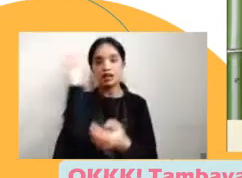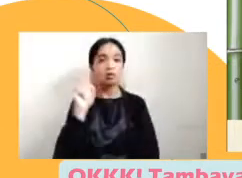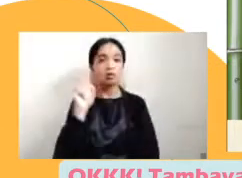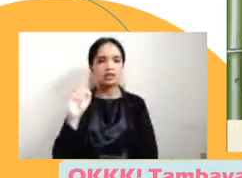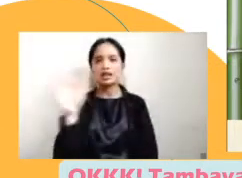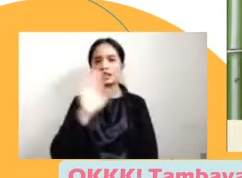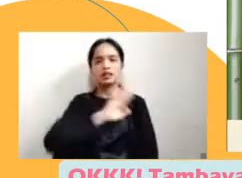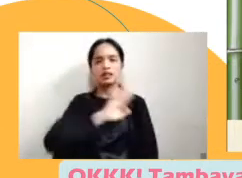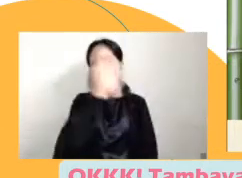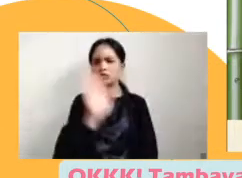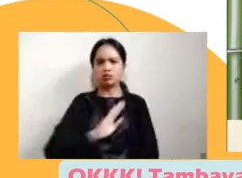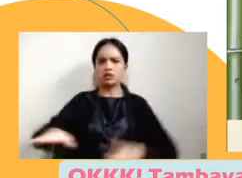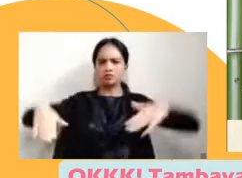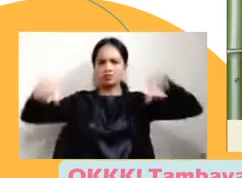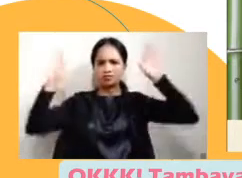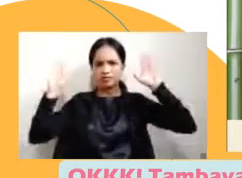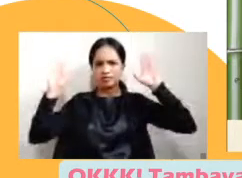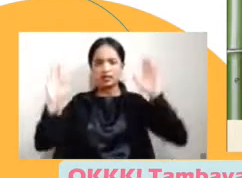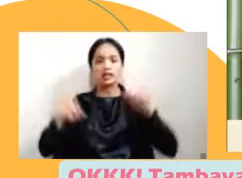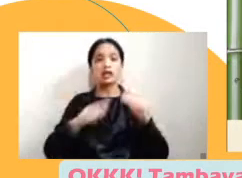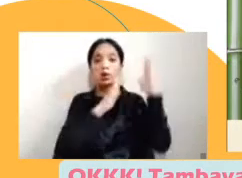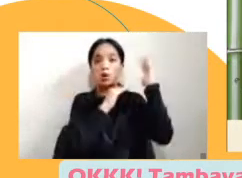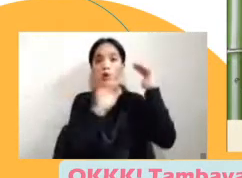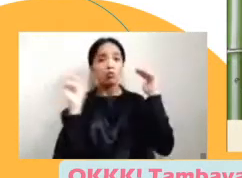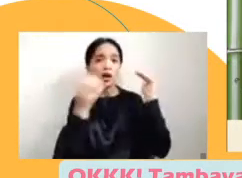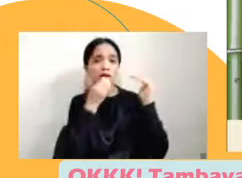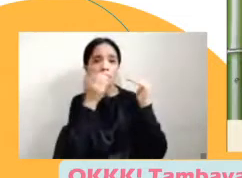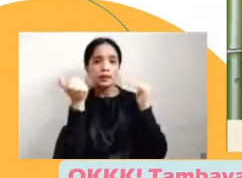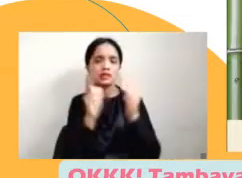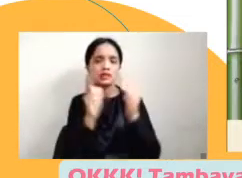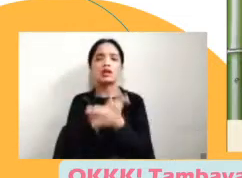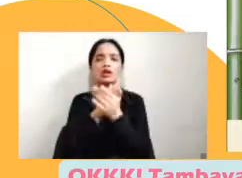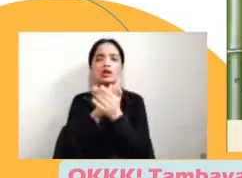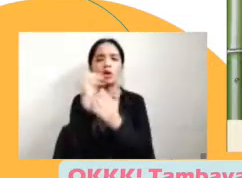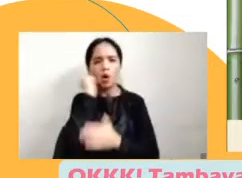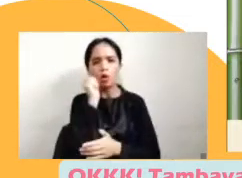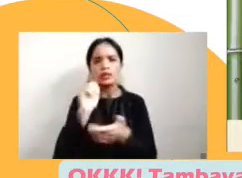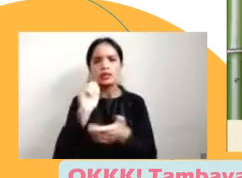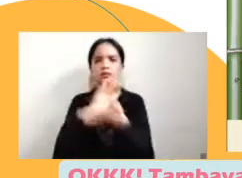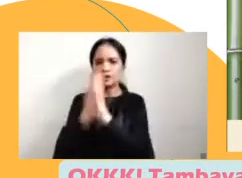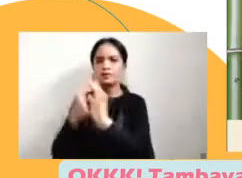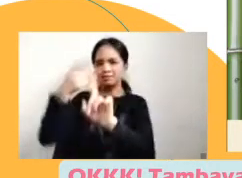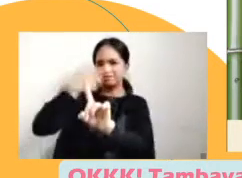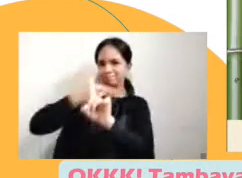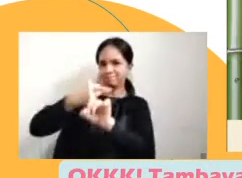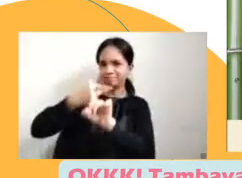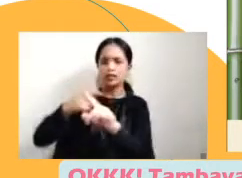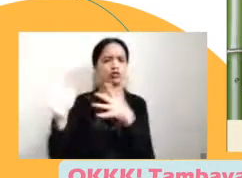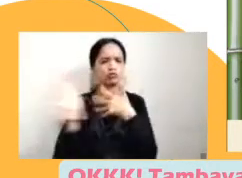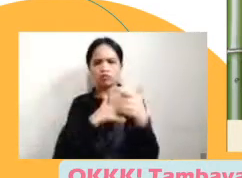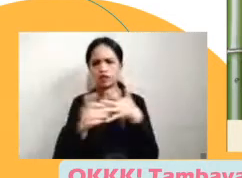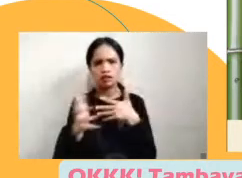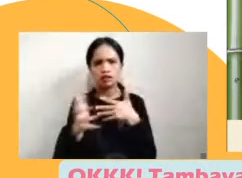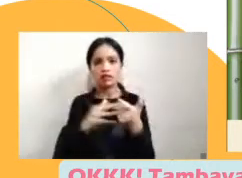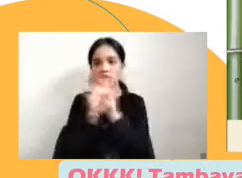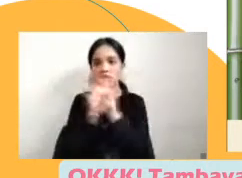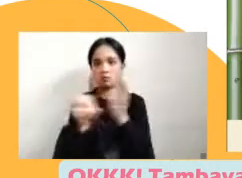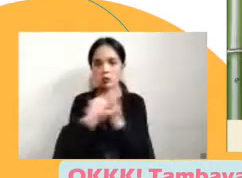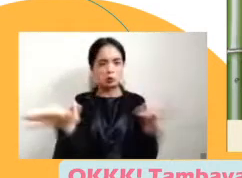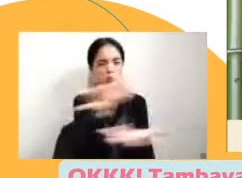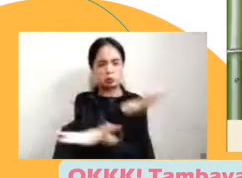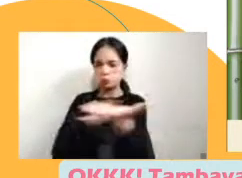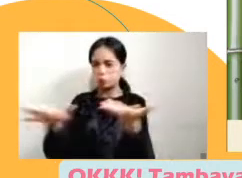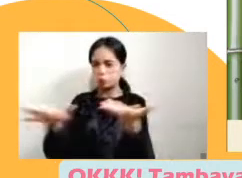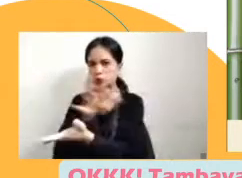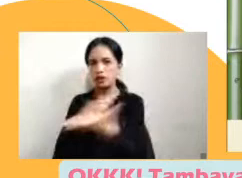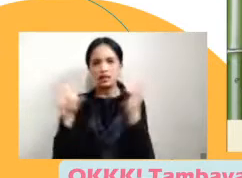up, hope for the best, and always be optimistic, no? Na kahit na nagkakagulo na, kahit na